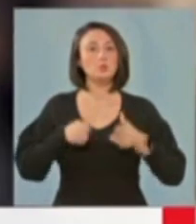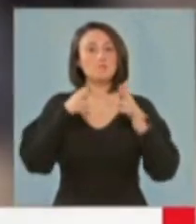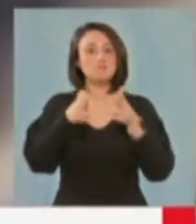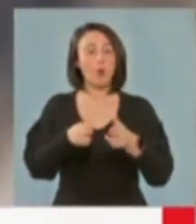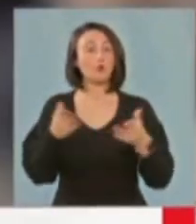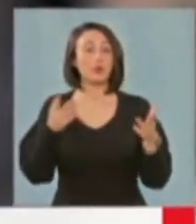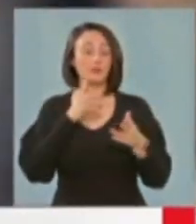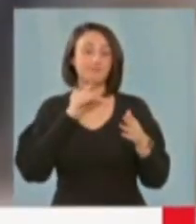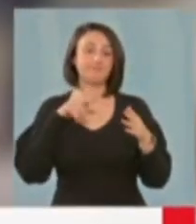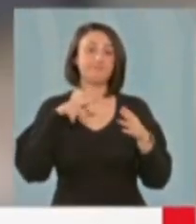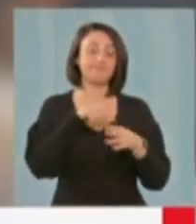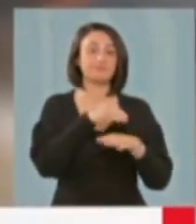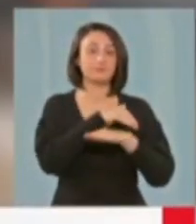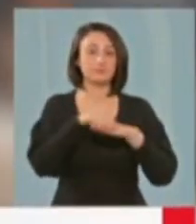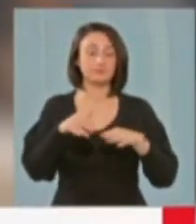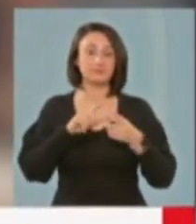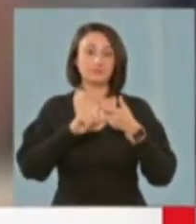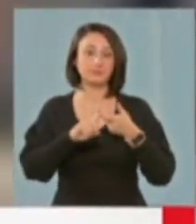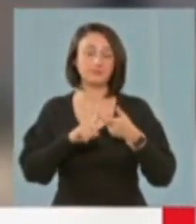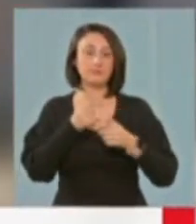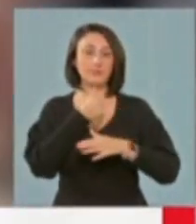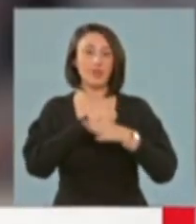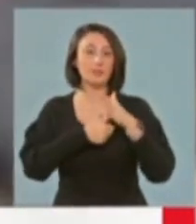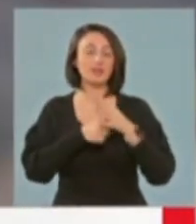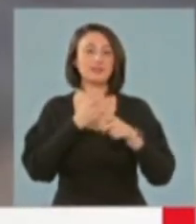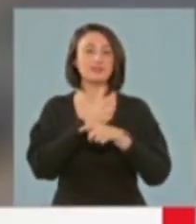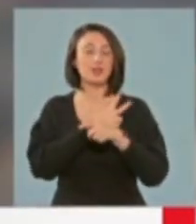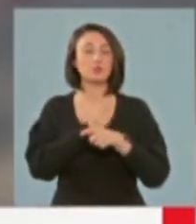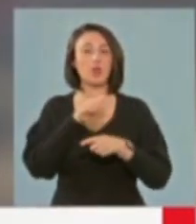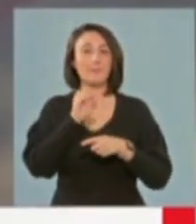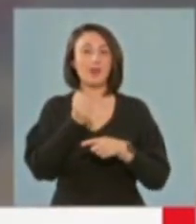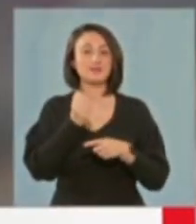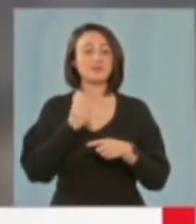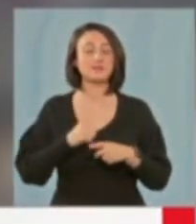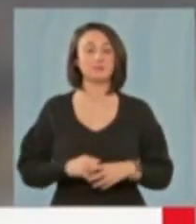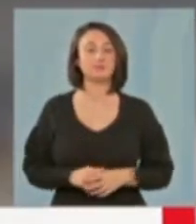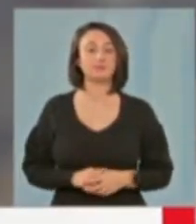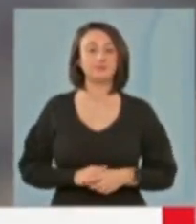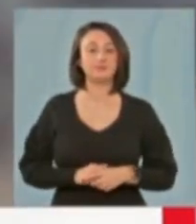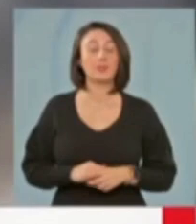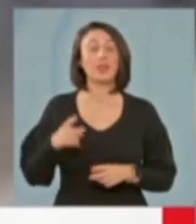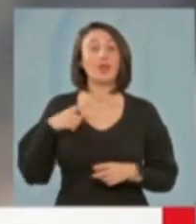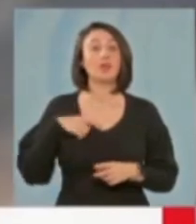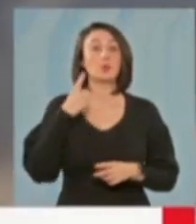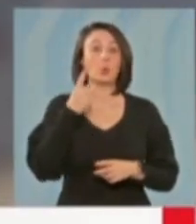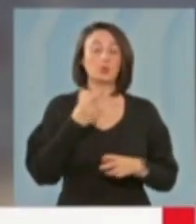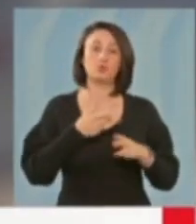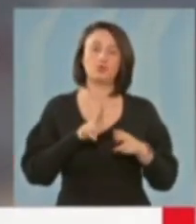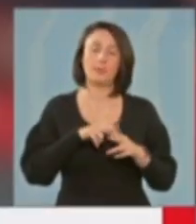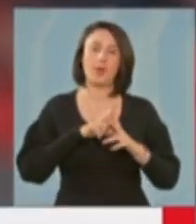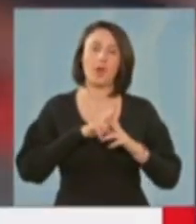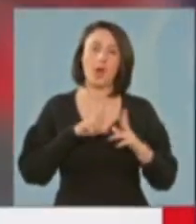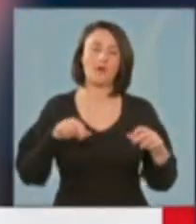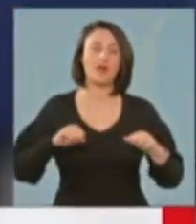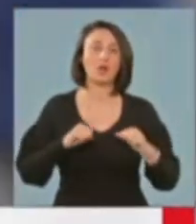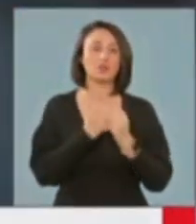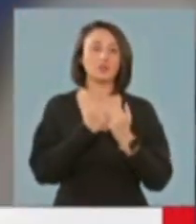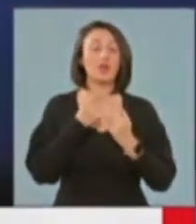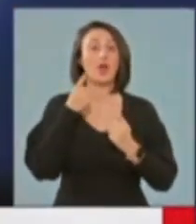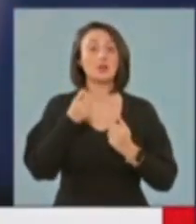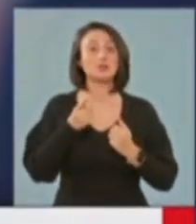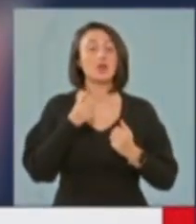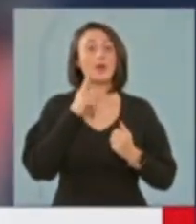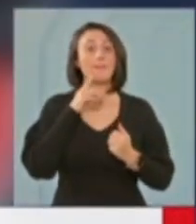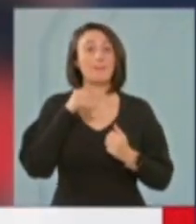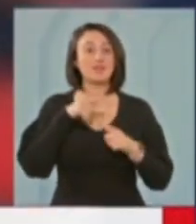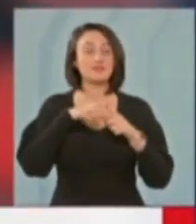pietonal care traversează drumul ce duce spre capitala statului Chiapas, Tuxtla Gutiérrez. Este unul dintre cele mai grave accidente de acest gen